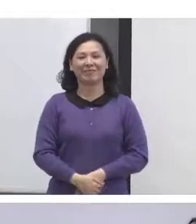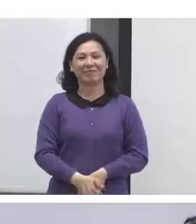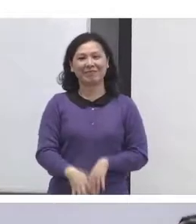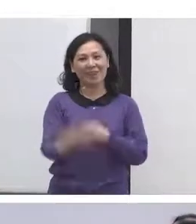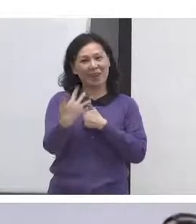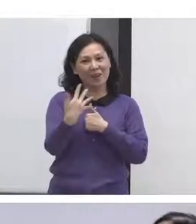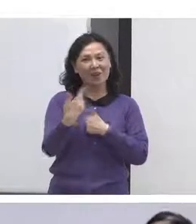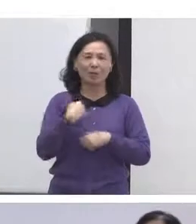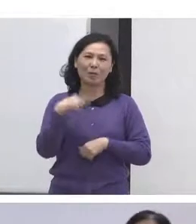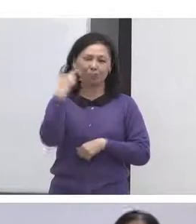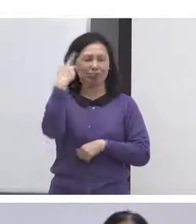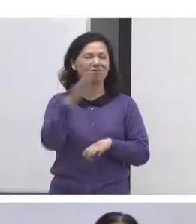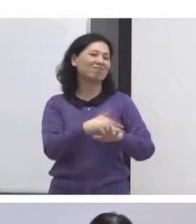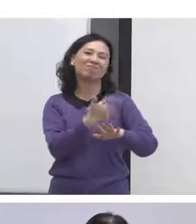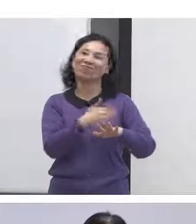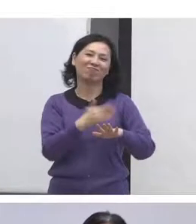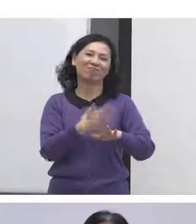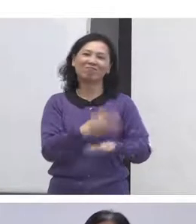是觉得不会。